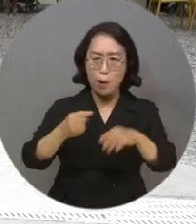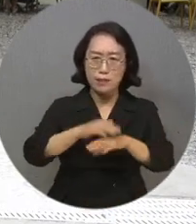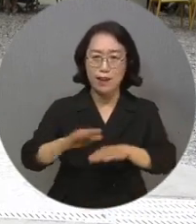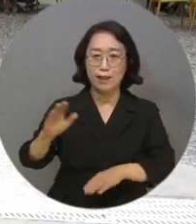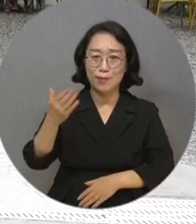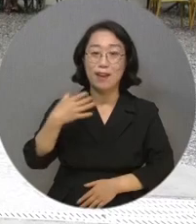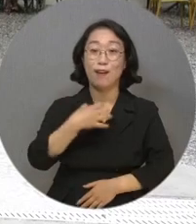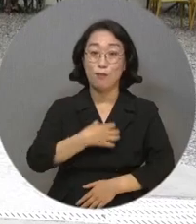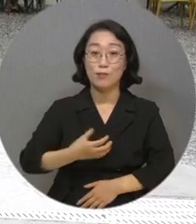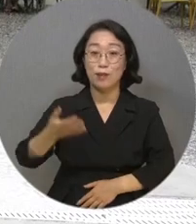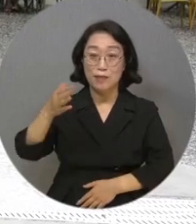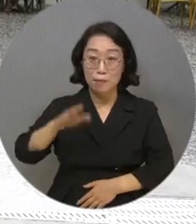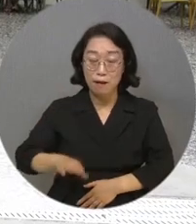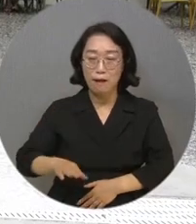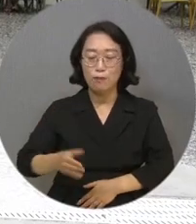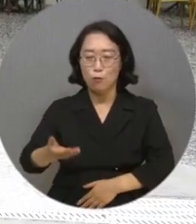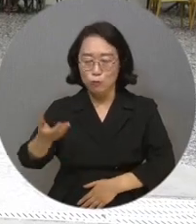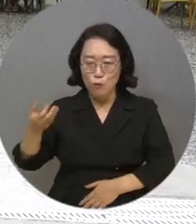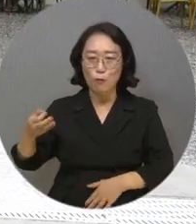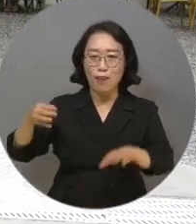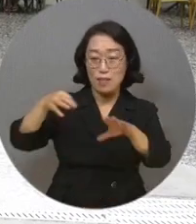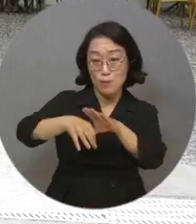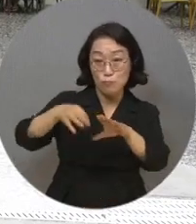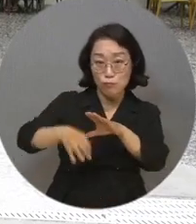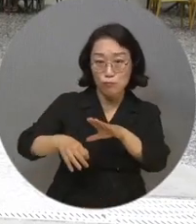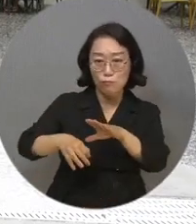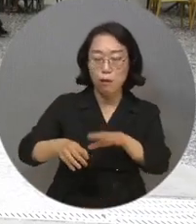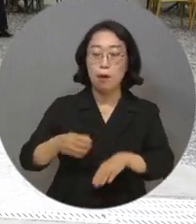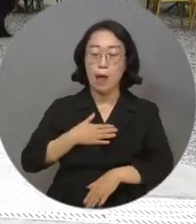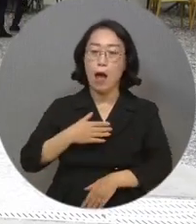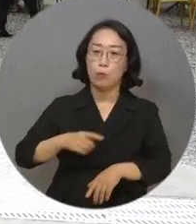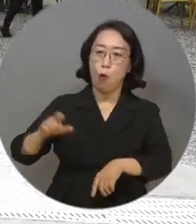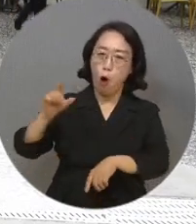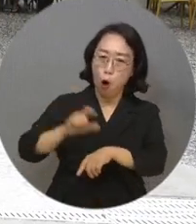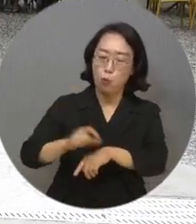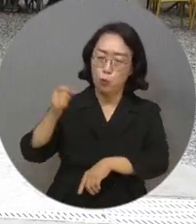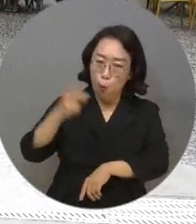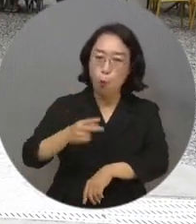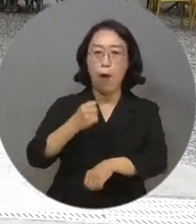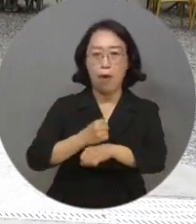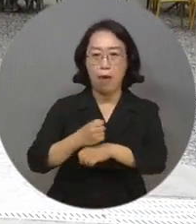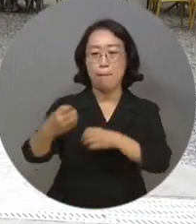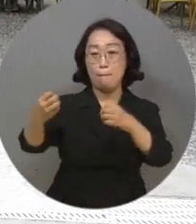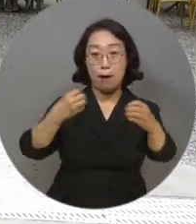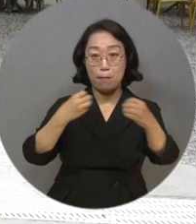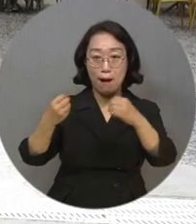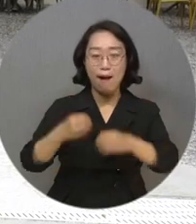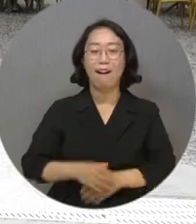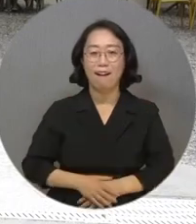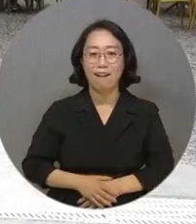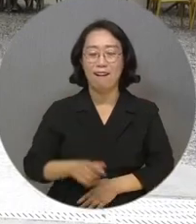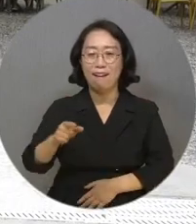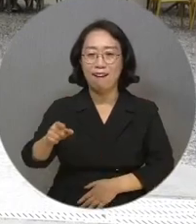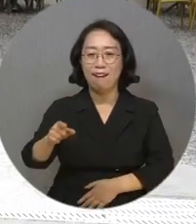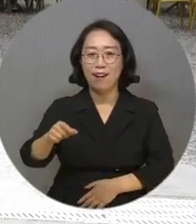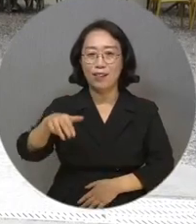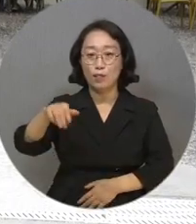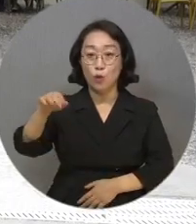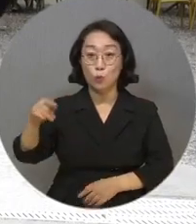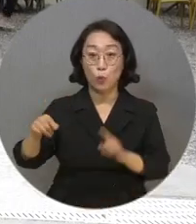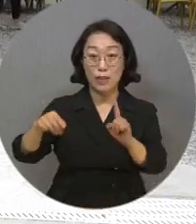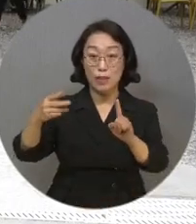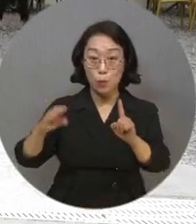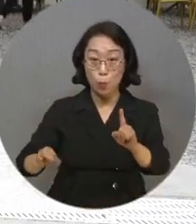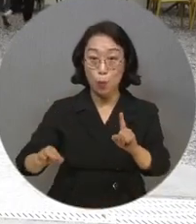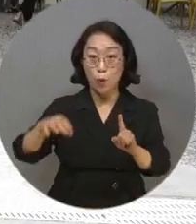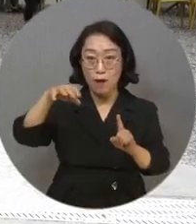생각을 했는데 기존에 기부하셨던 분들도 나중에 더 많이 하겠습니다 이런 얘기를 하셔서 아마 이게 이제 또 서초 일동의